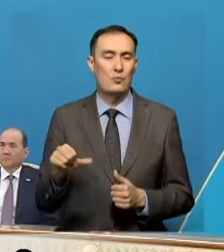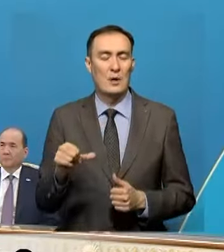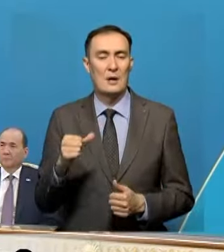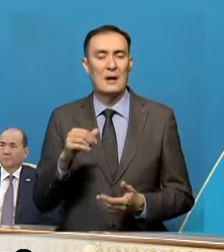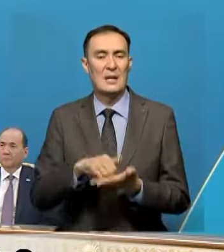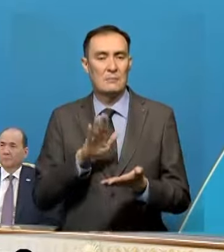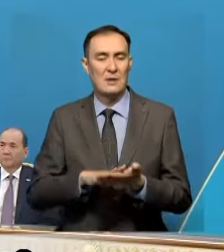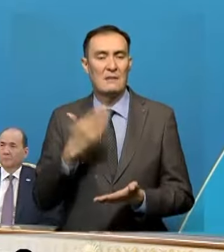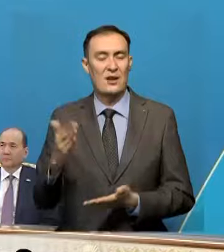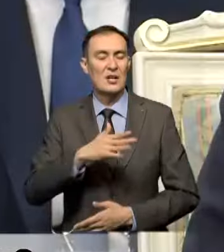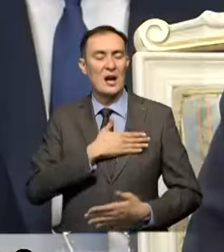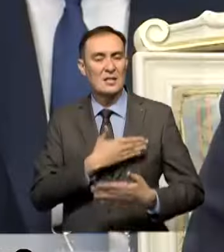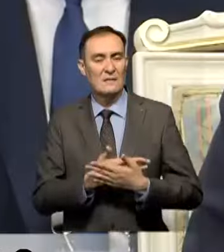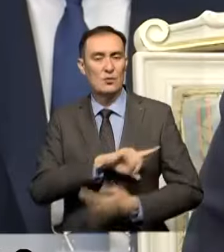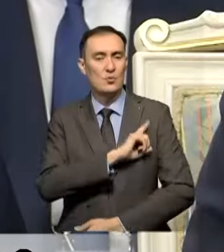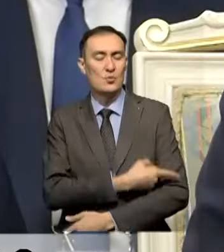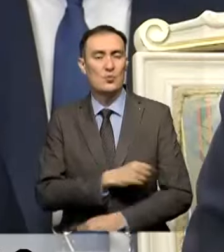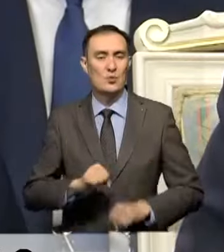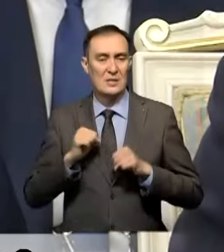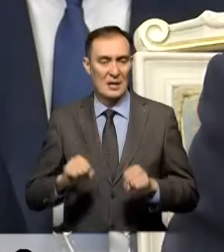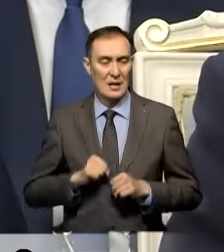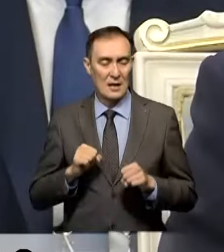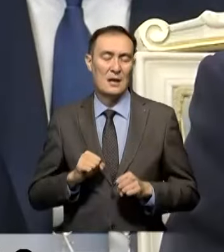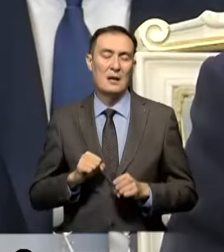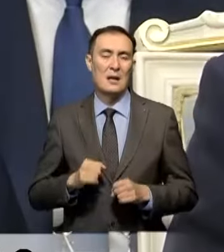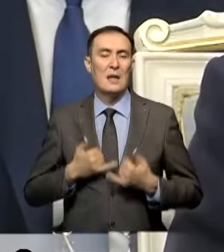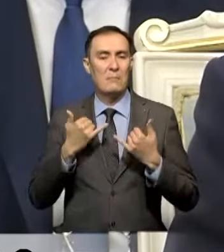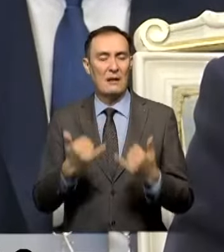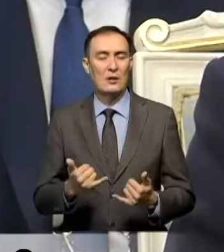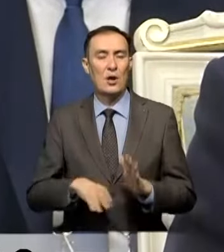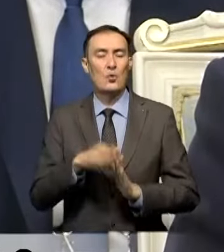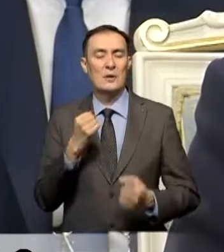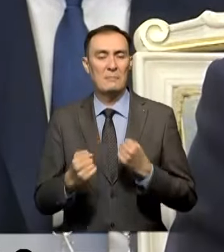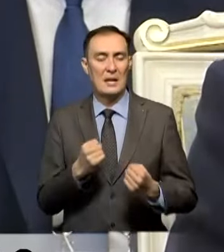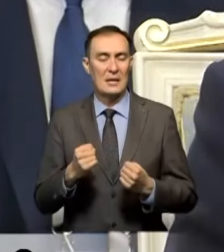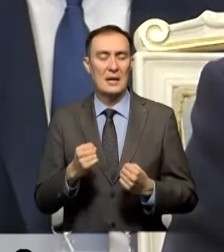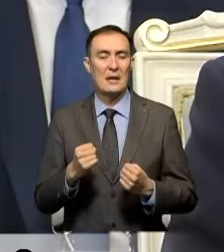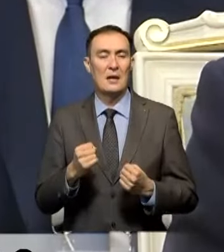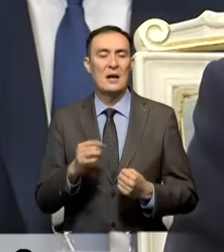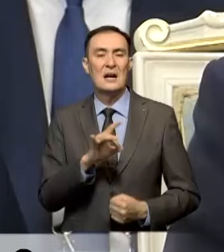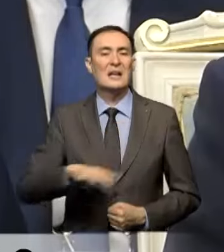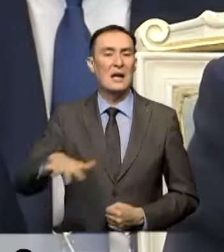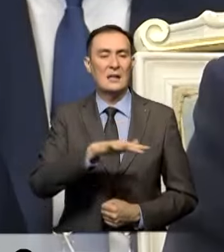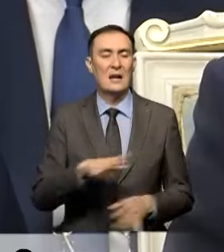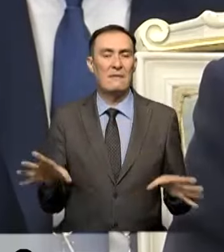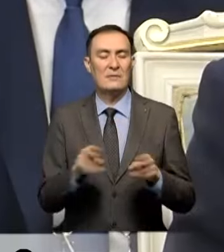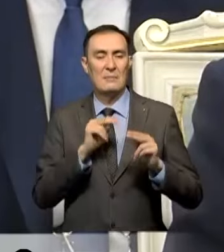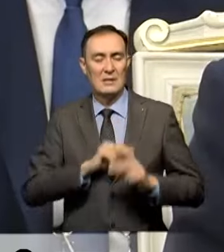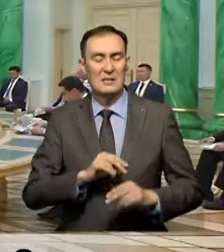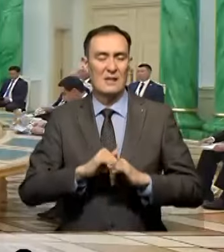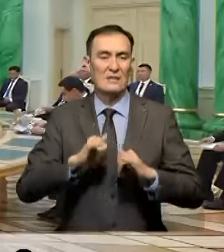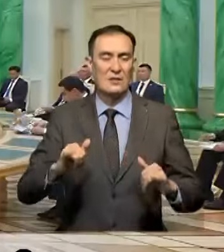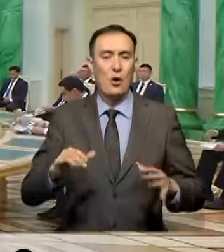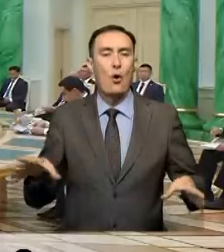ваши активные усилия, уважаемый Касым-Жомарт Кемелевич, направленные на укрепление регионального взаимодействия,